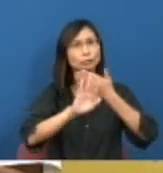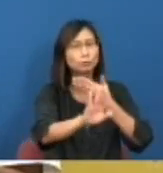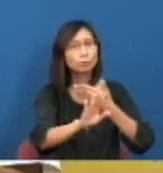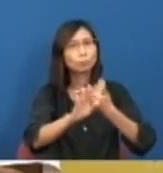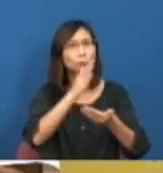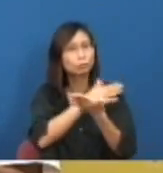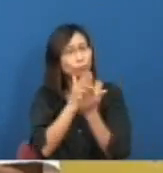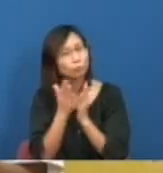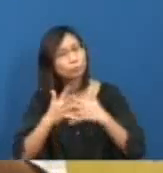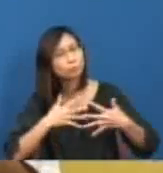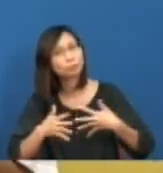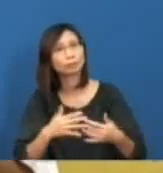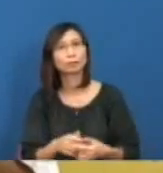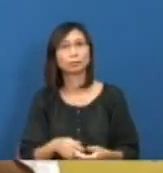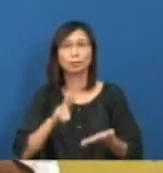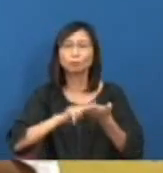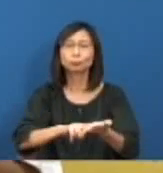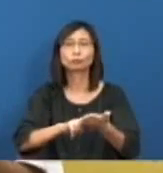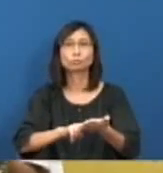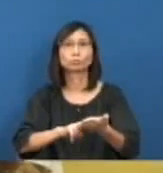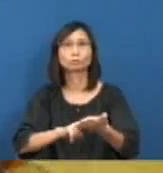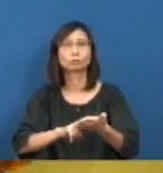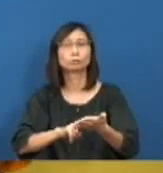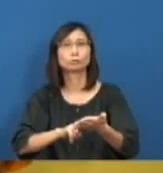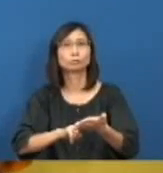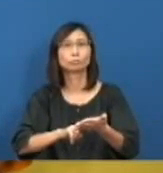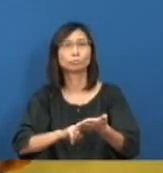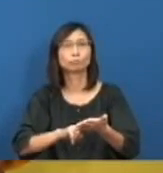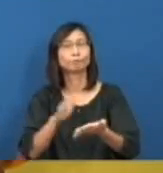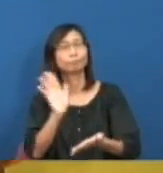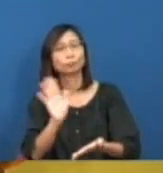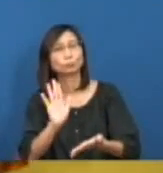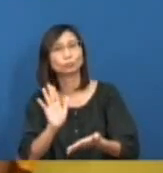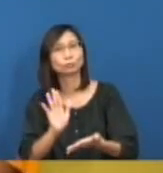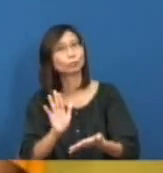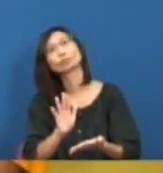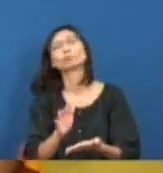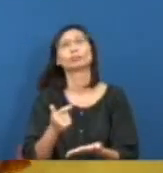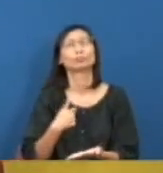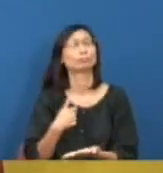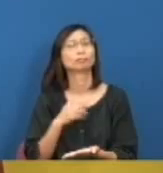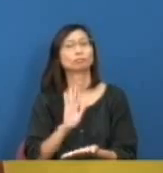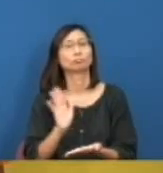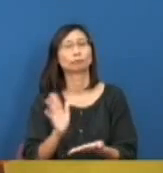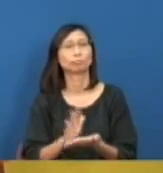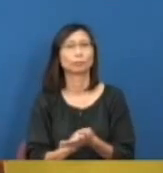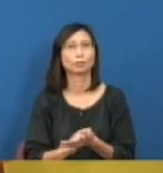格，而係 唔相信判斷啫。 冇辦法，冇辦法，即係點搞咧？係